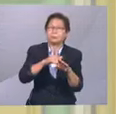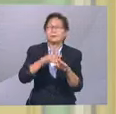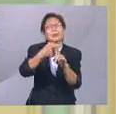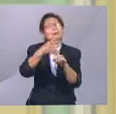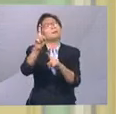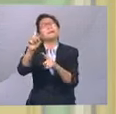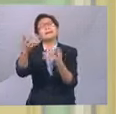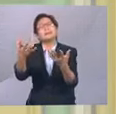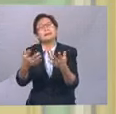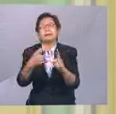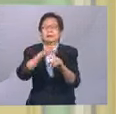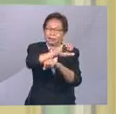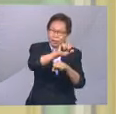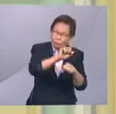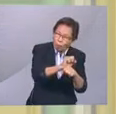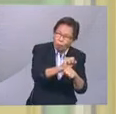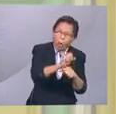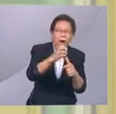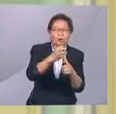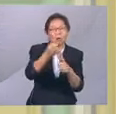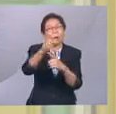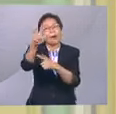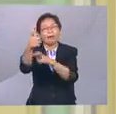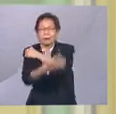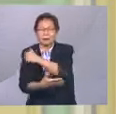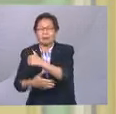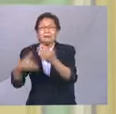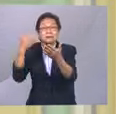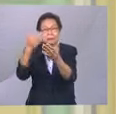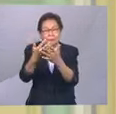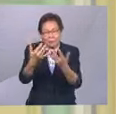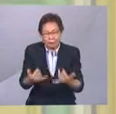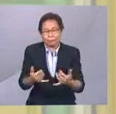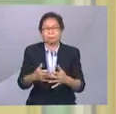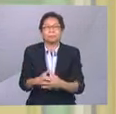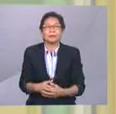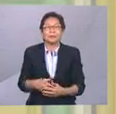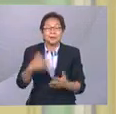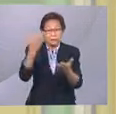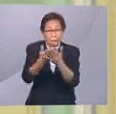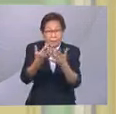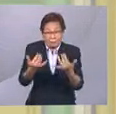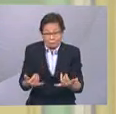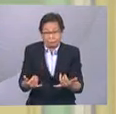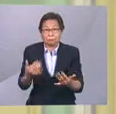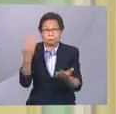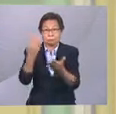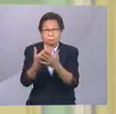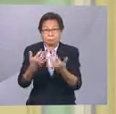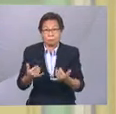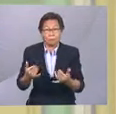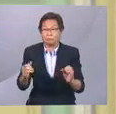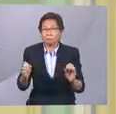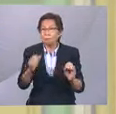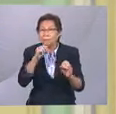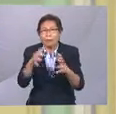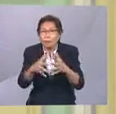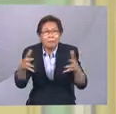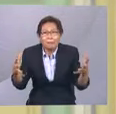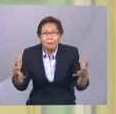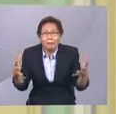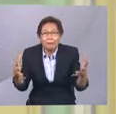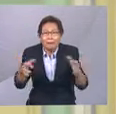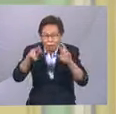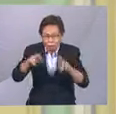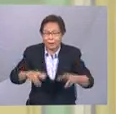sekalipun termasuk Singapura stakat hal ini kita karena miliki terlihat bahwa tidak ramai Hai